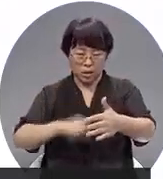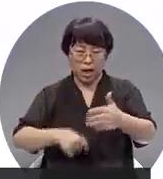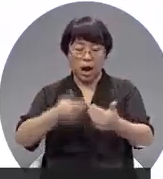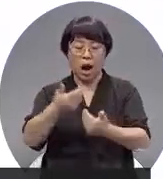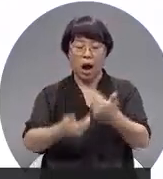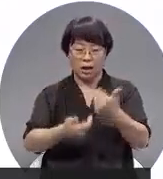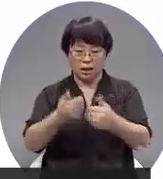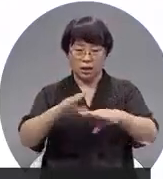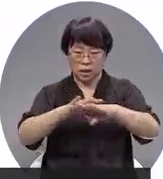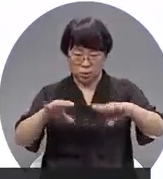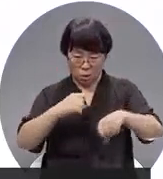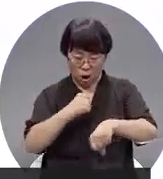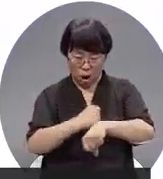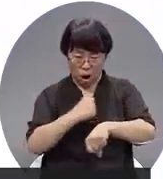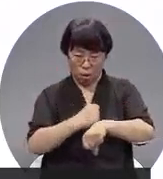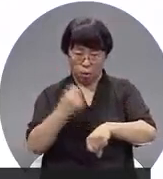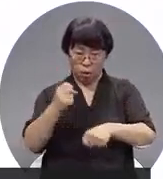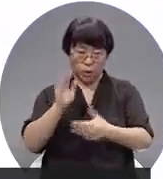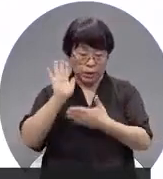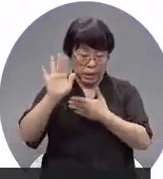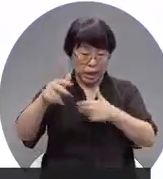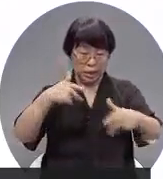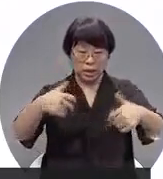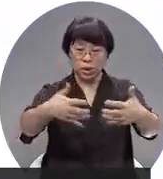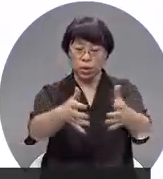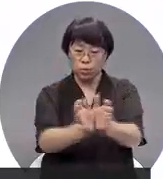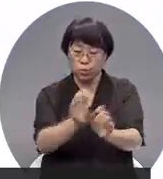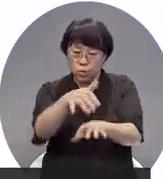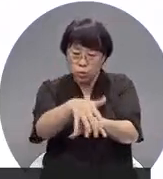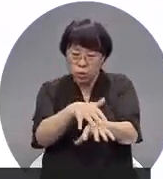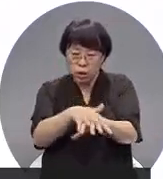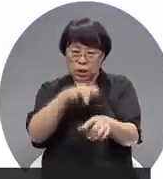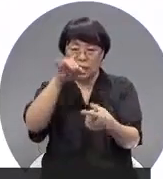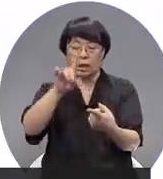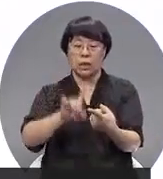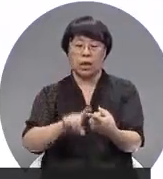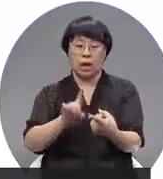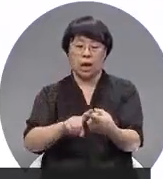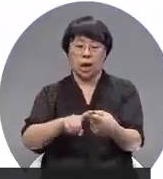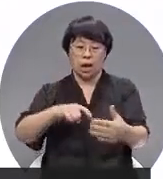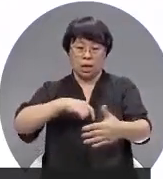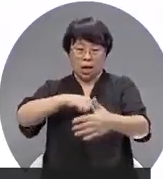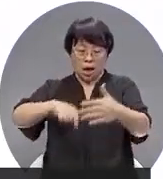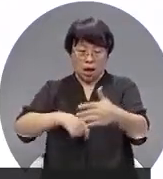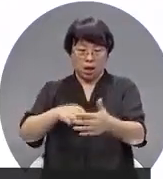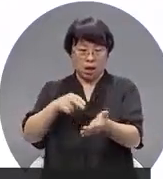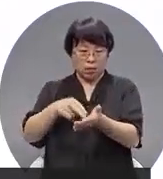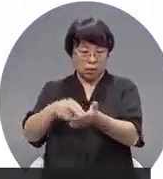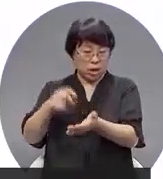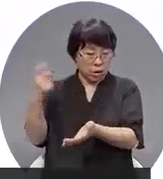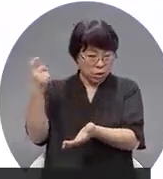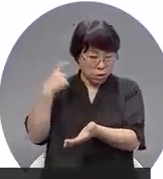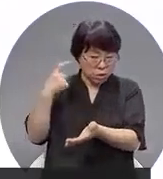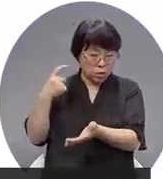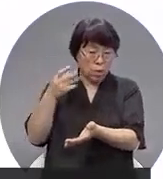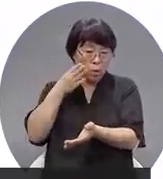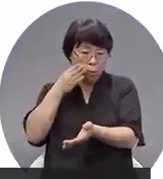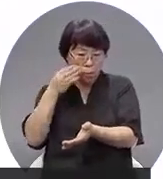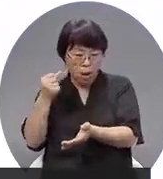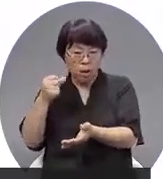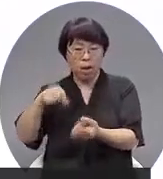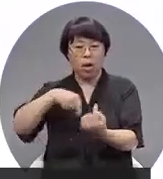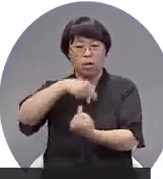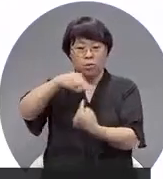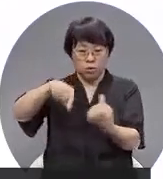모토 해소하고 또 차 기지로 보에 대한 구성에 대해서 에 당의 의원을 들어서 엄마 하게 전당 배부터